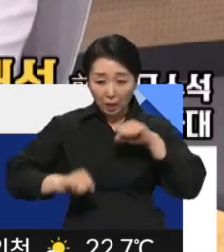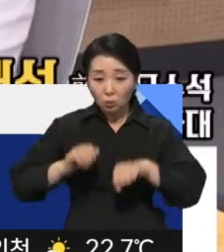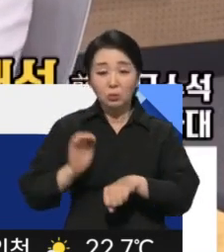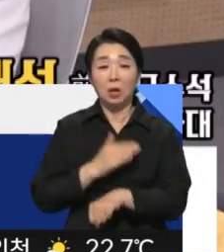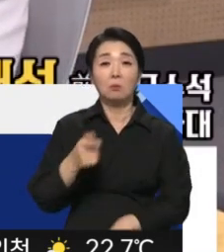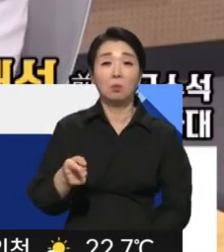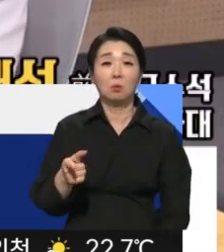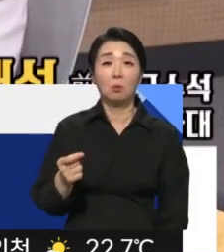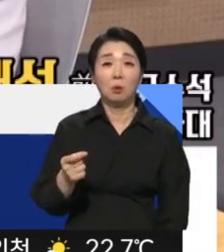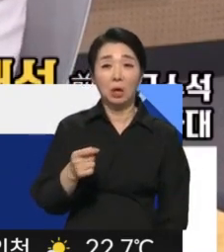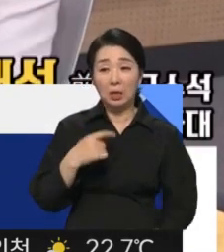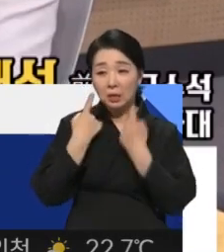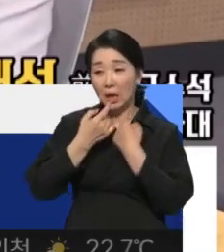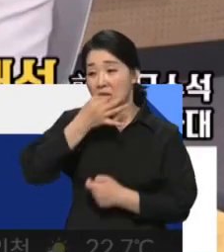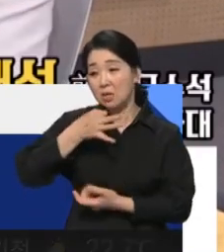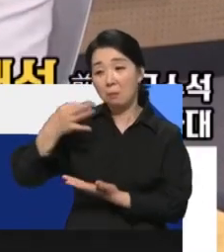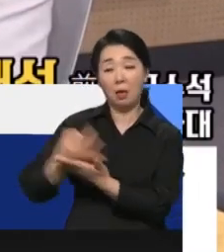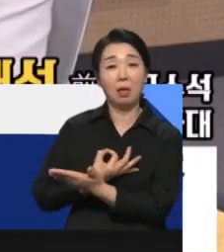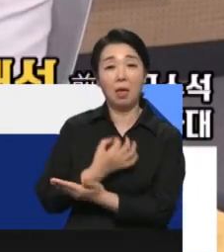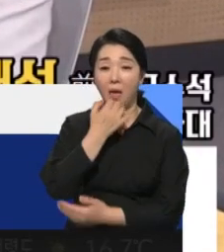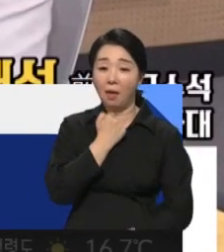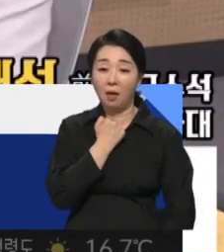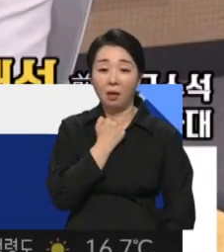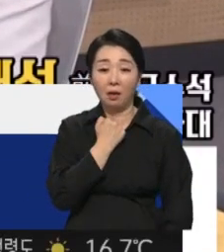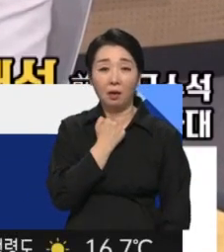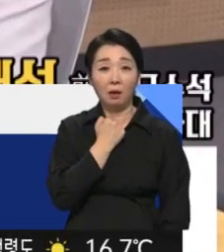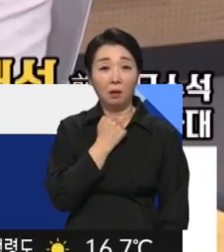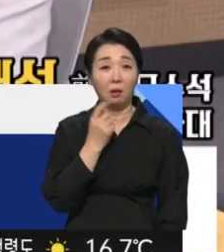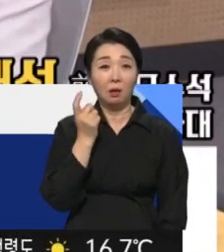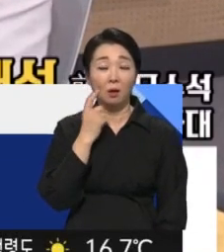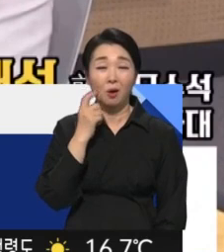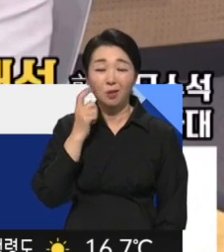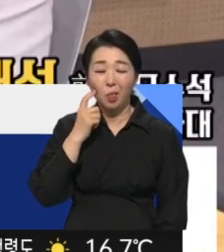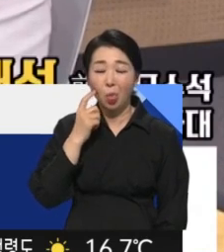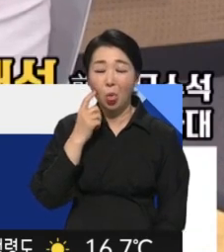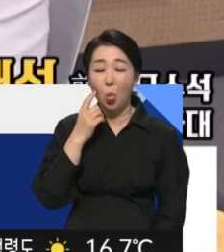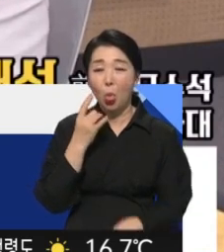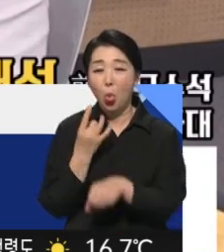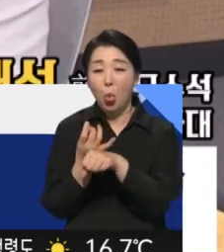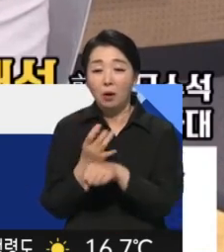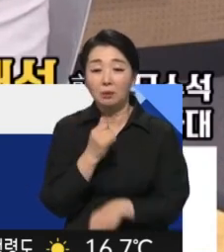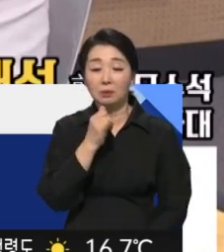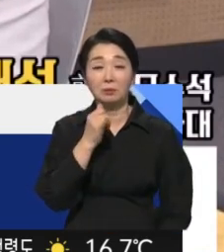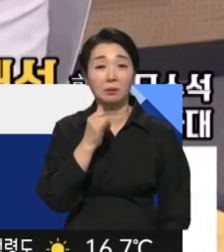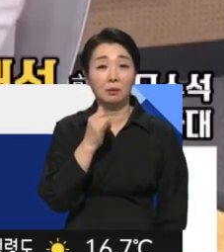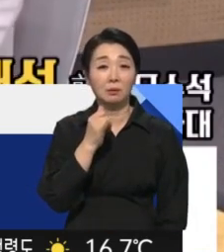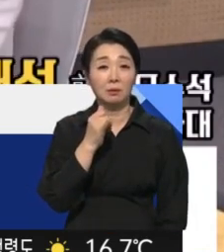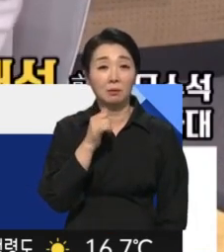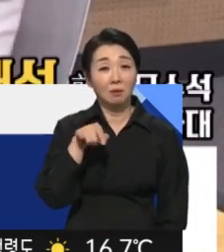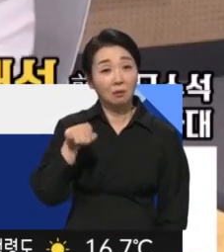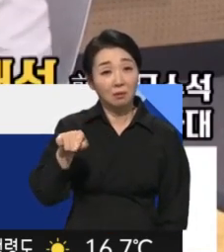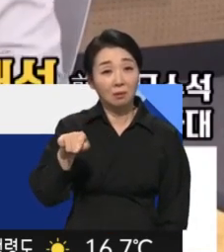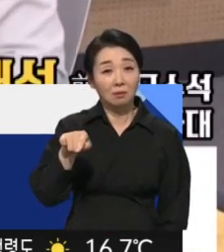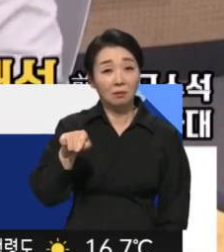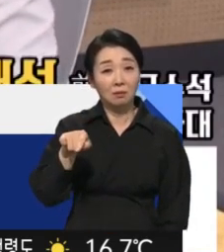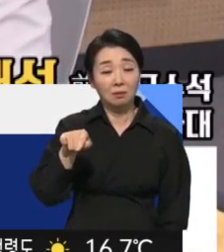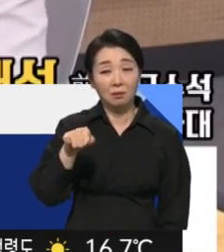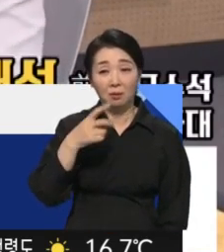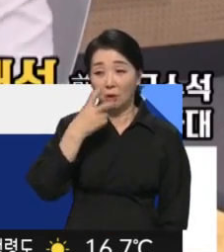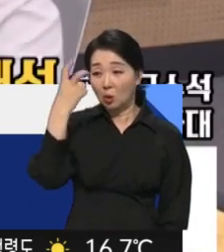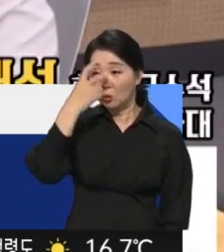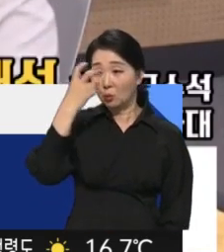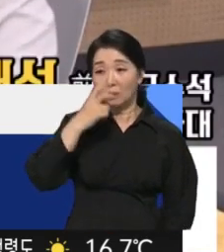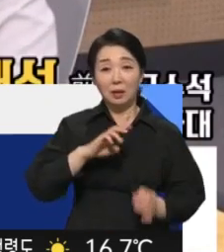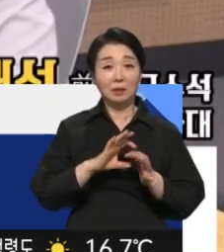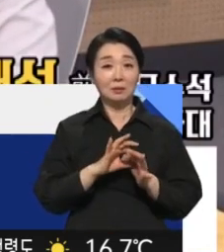들어서 사익을 추구한 거 아니에요. 또 거짓 해명을 했던 몇 가지 사례 이런 등등등이 조사와는